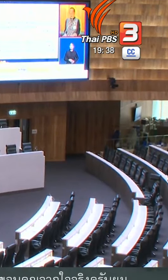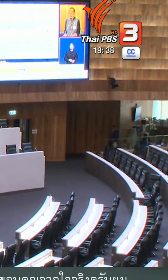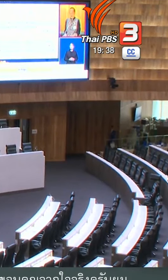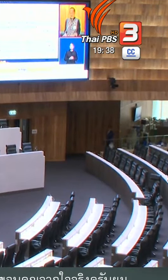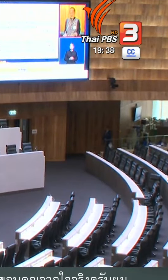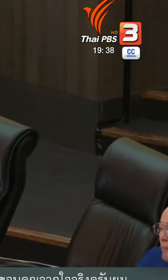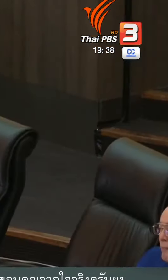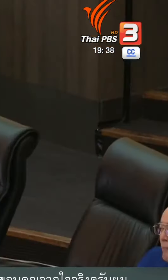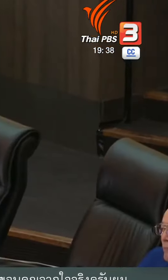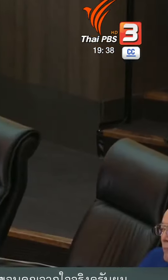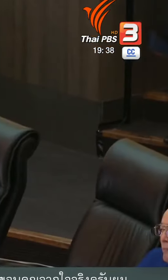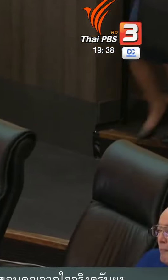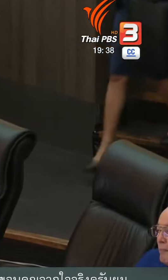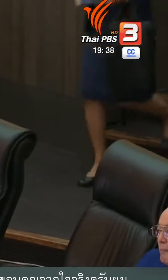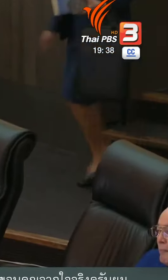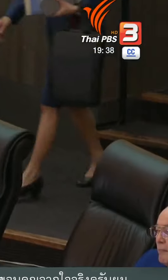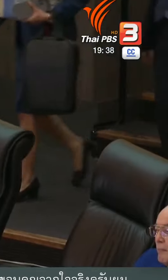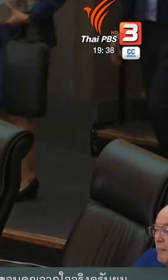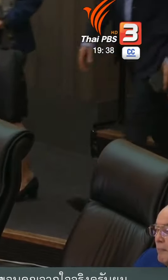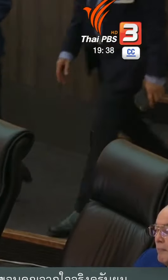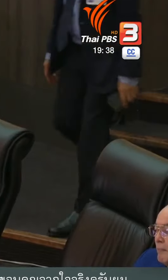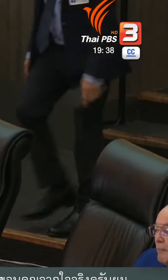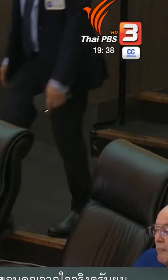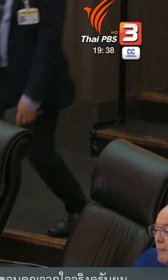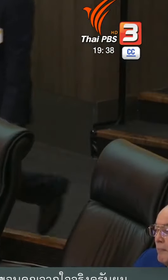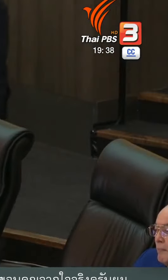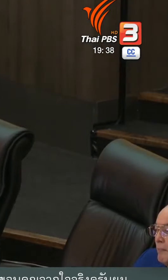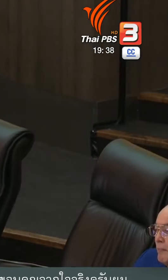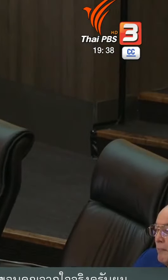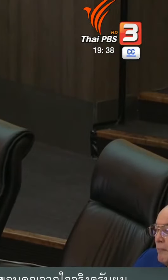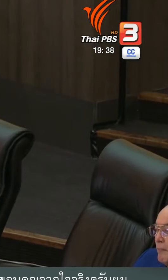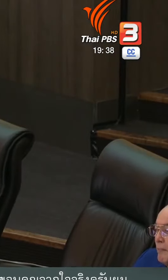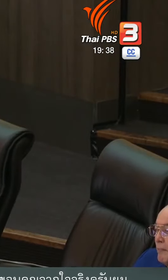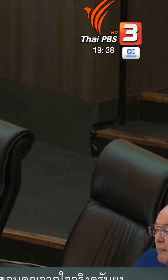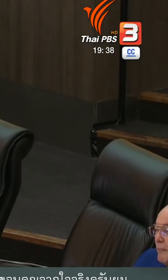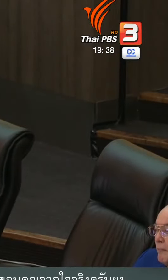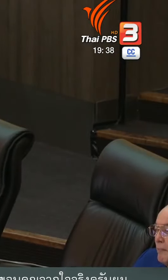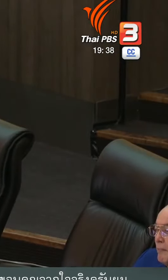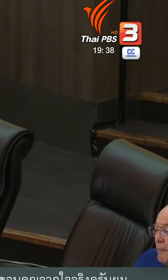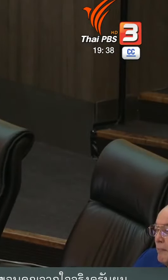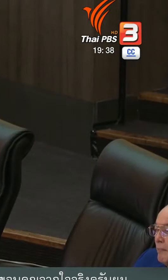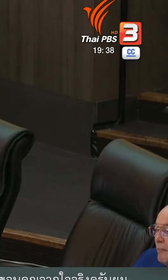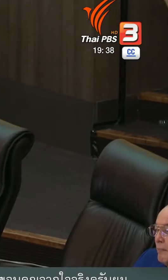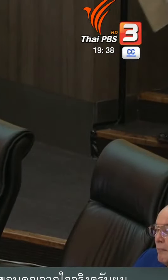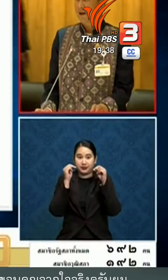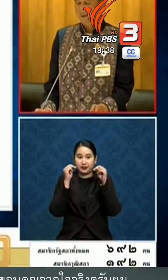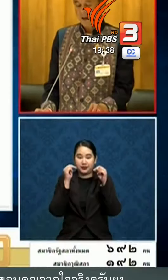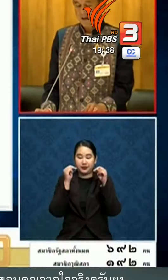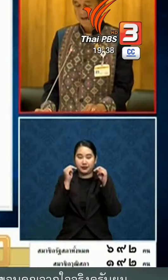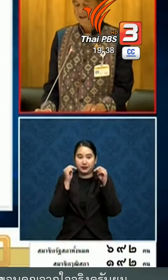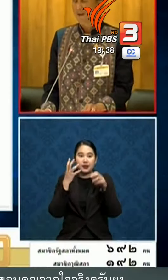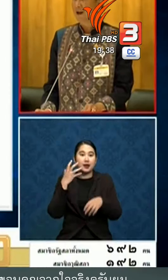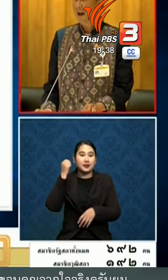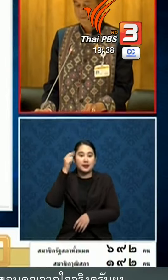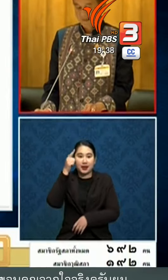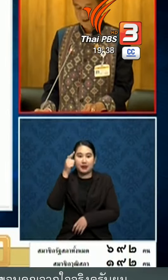ตั้งอธิการบดีคนใหม่นานถึง7 ปีค่ะและยังมีข้อเรียกร้องให้ปฏิรูปการศึกษาเป็นวาระแห่งชาติโดยให้นายกรัฐมนตรีนั้นเป็นประธานด้